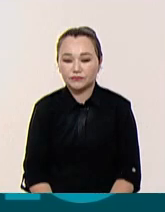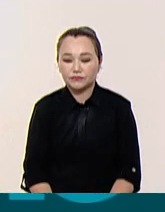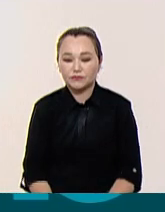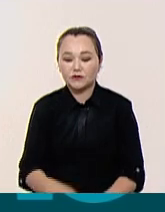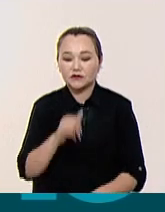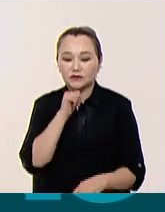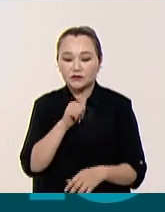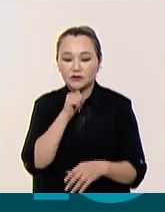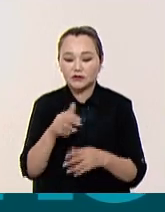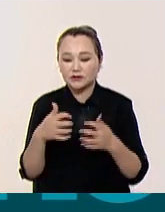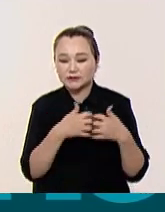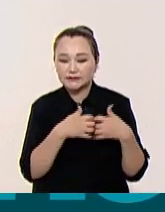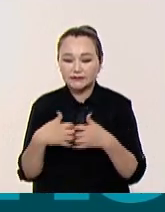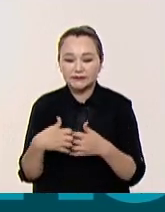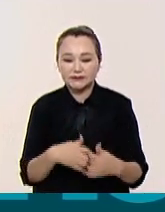Қантқа талас.